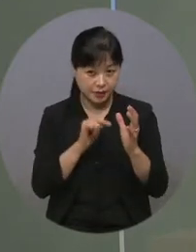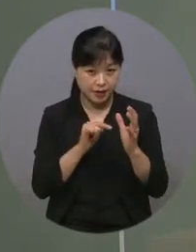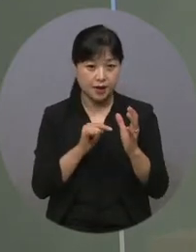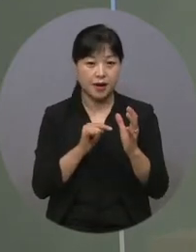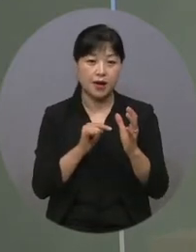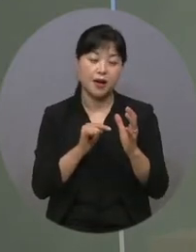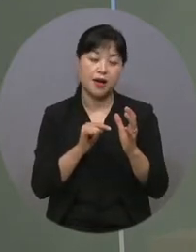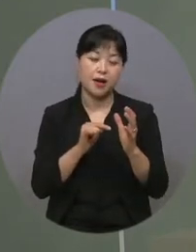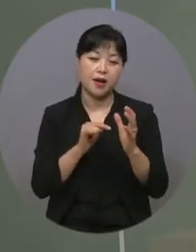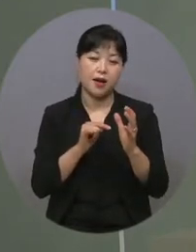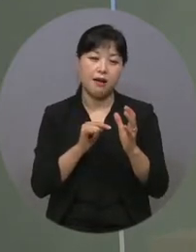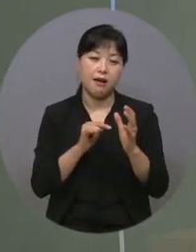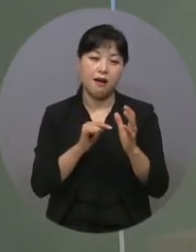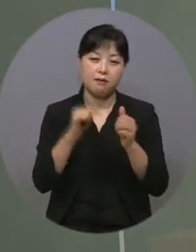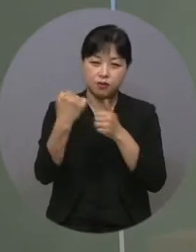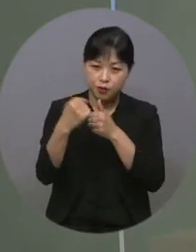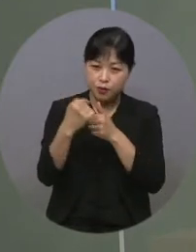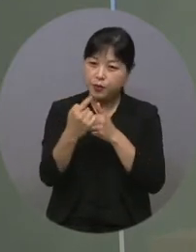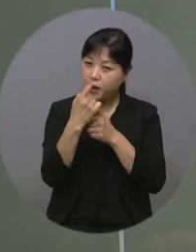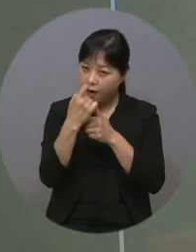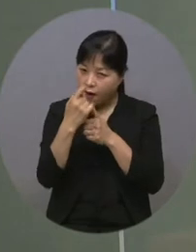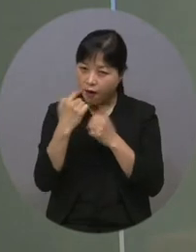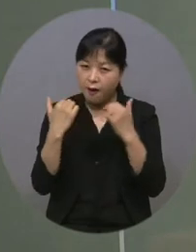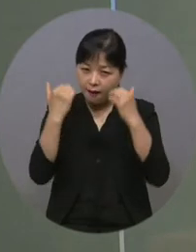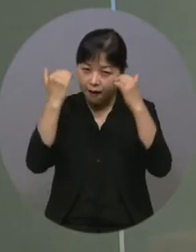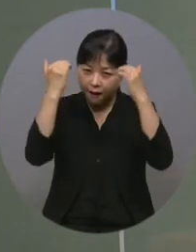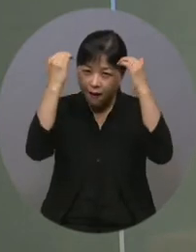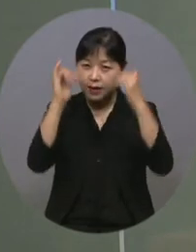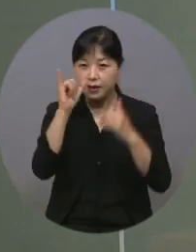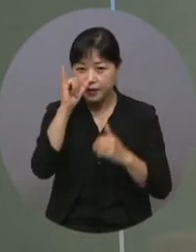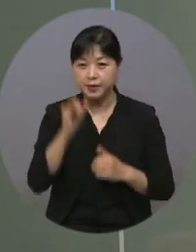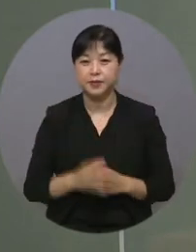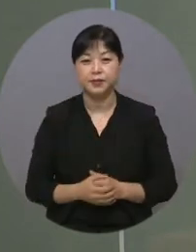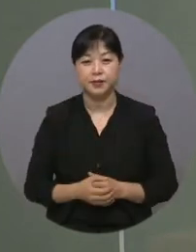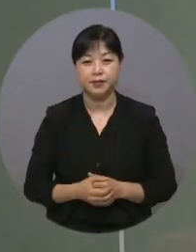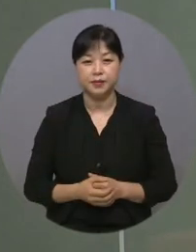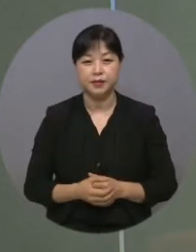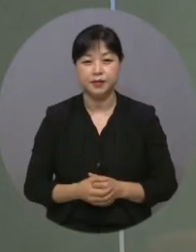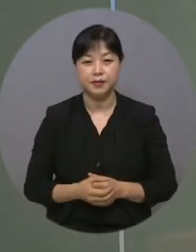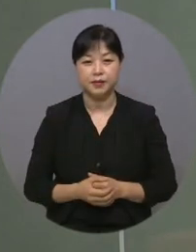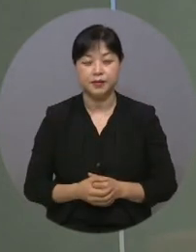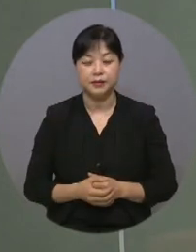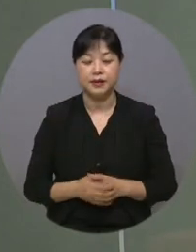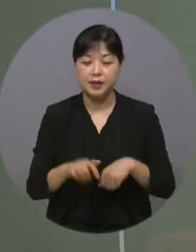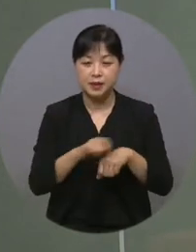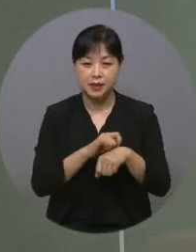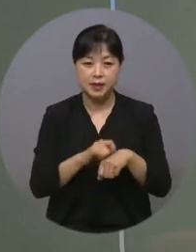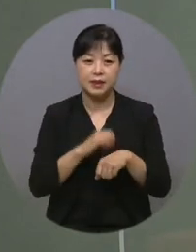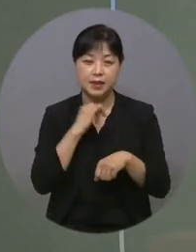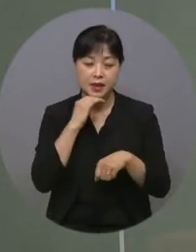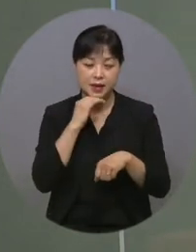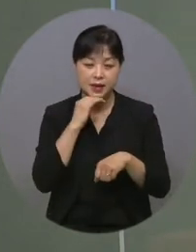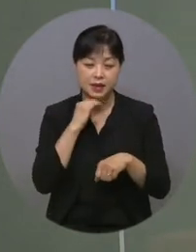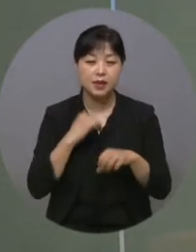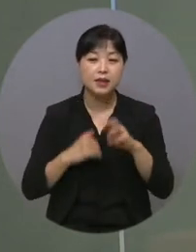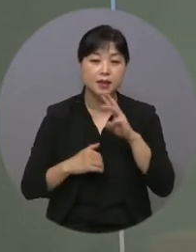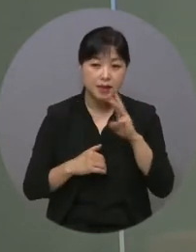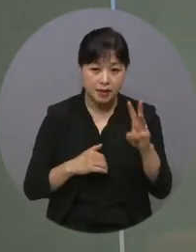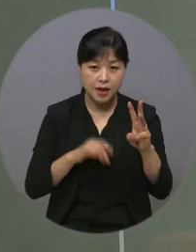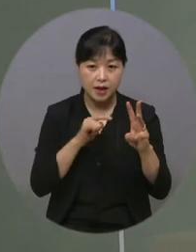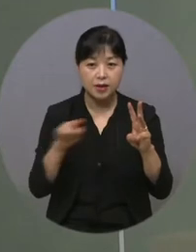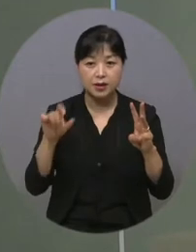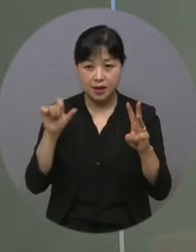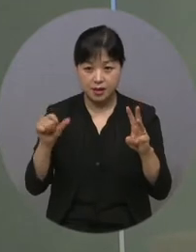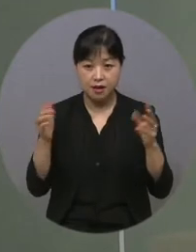가지 교육을 통해서 성장 발전을 하지만은 특히 세 살, 네 살, 다섯 살